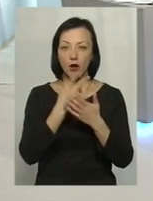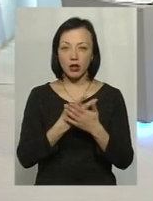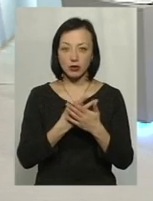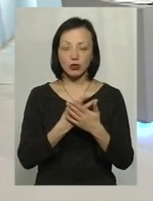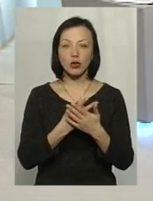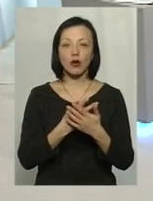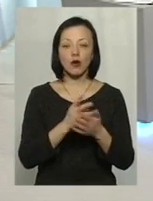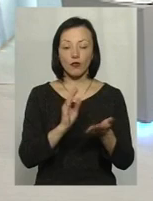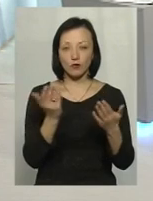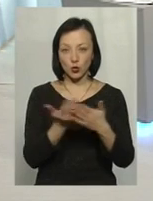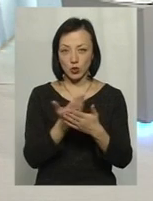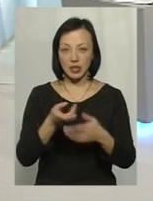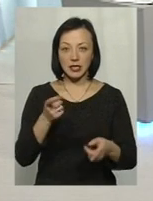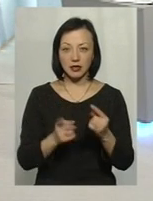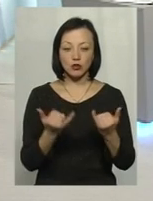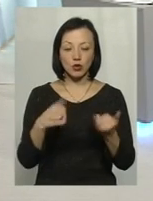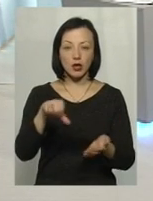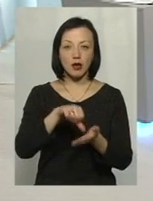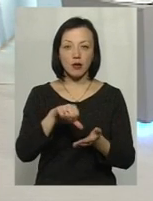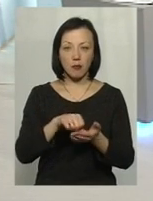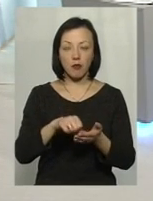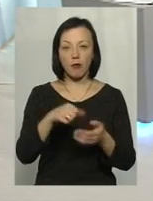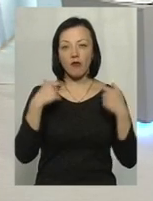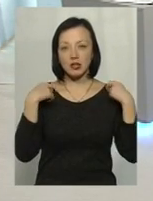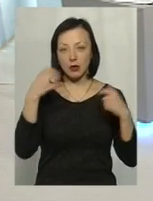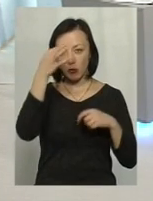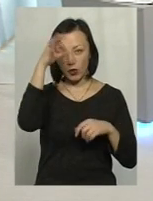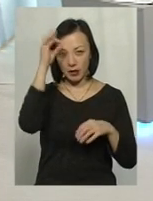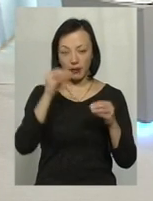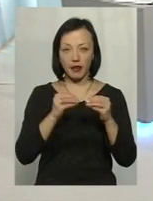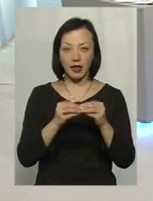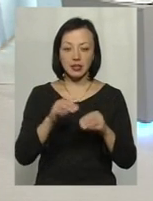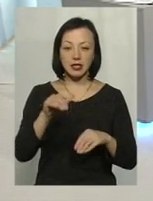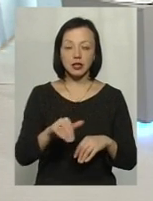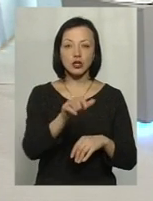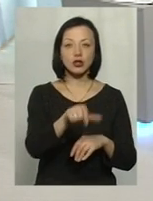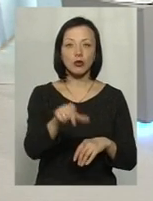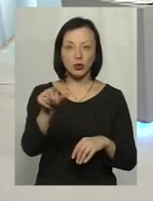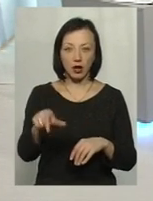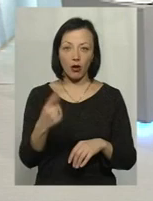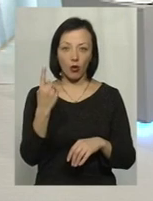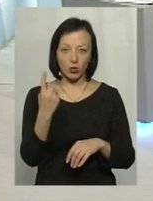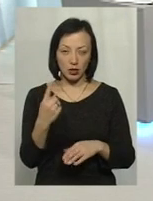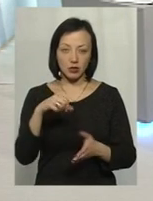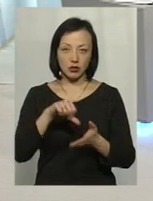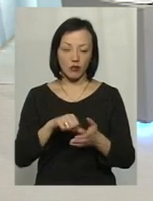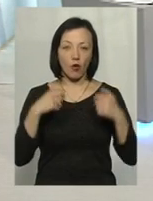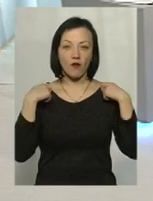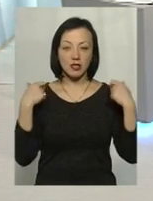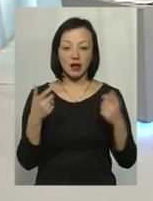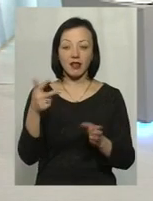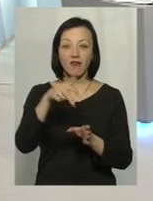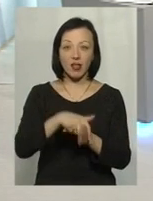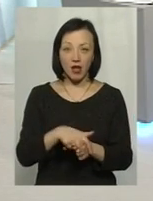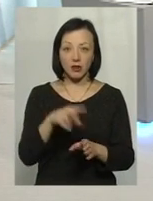сюжеті, дійсно сьогодні дільничний офіцер поліції на 10 тисяч населення – один дільничний офіцер поліції. Тому навантаження